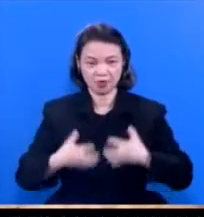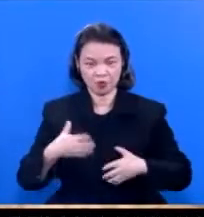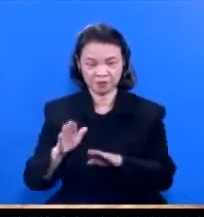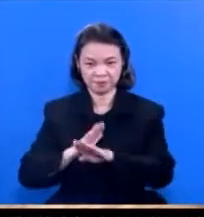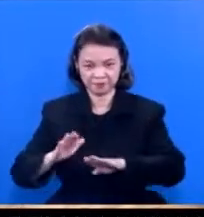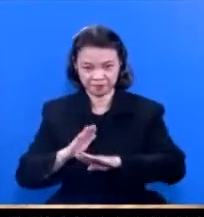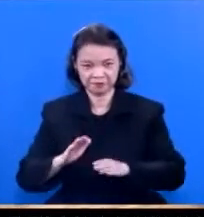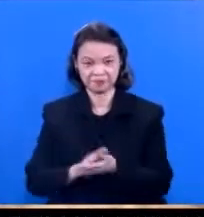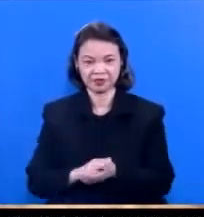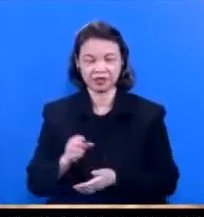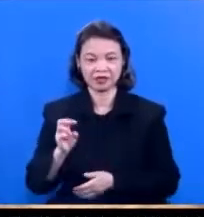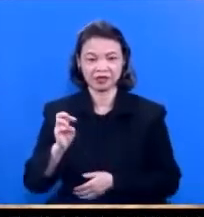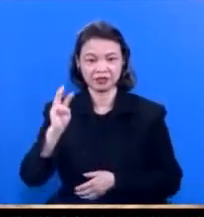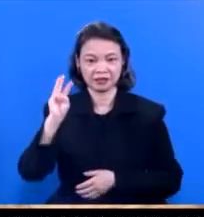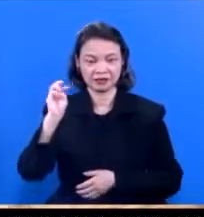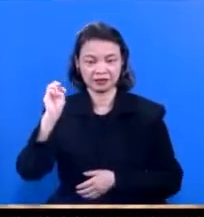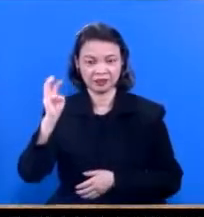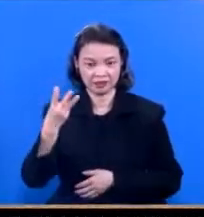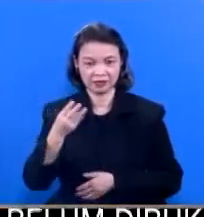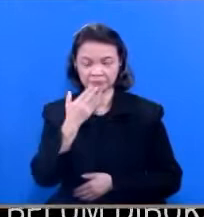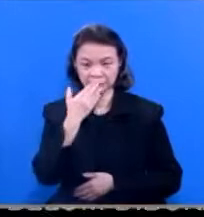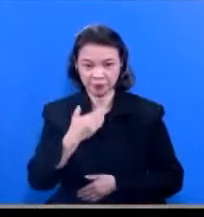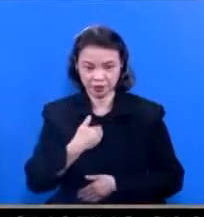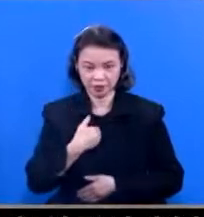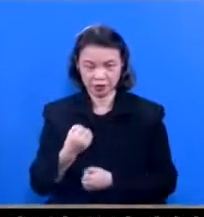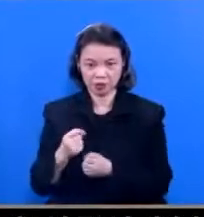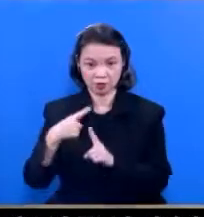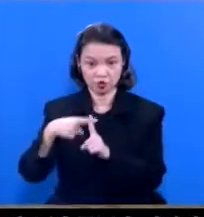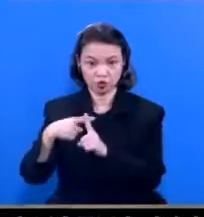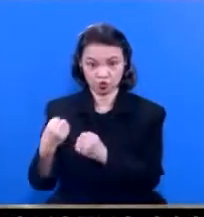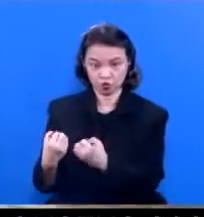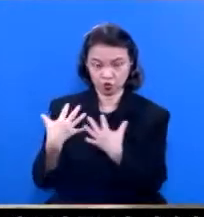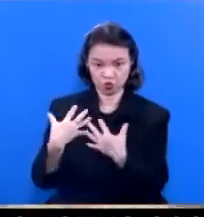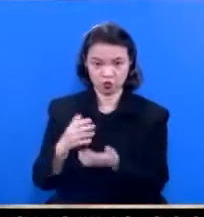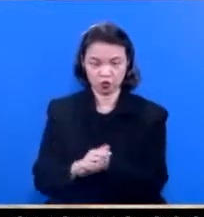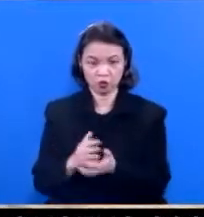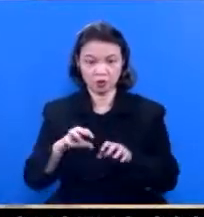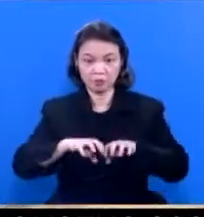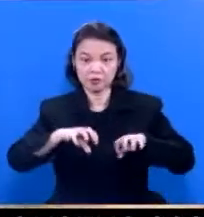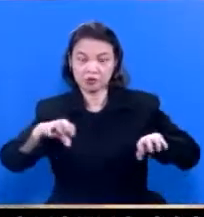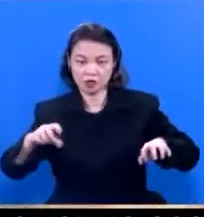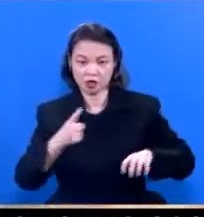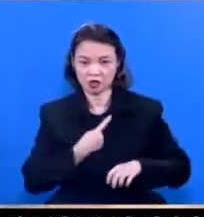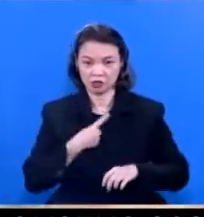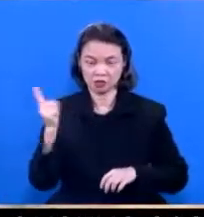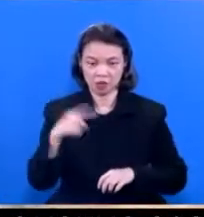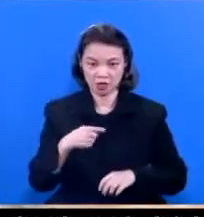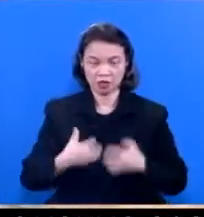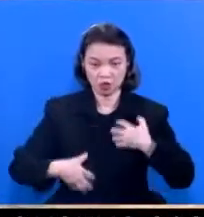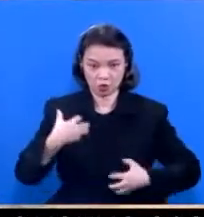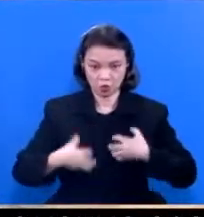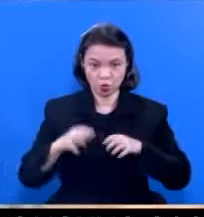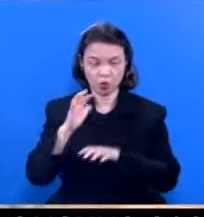kita sebagai pemilik terpapar maupun terkonfirmasi COVID-19, segera pisahkan diri dengan hewan peliharaan Anda, agar